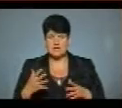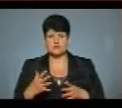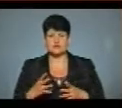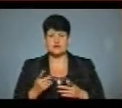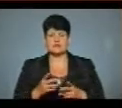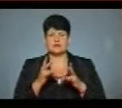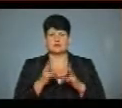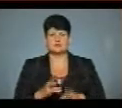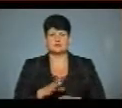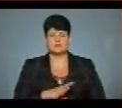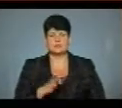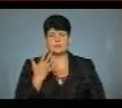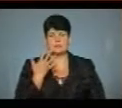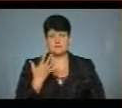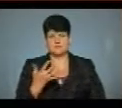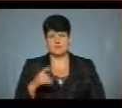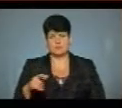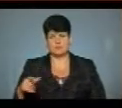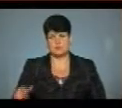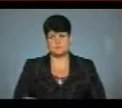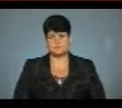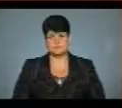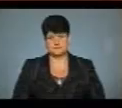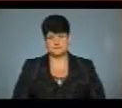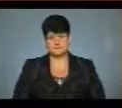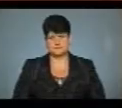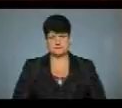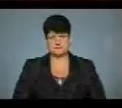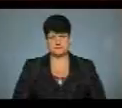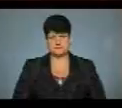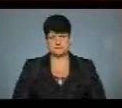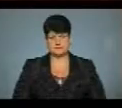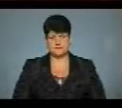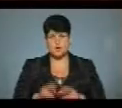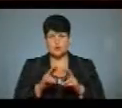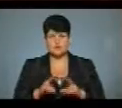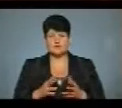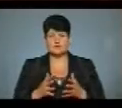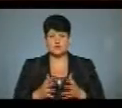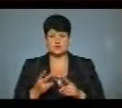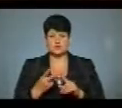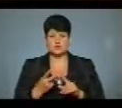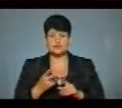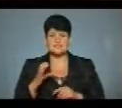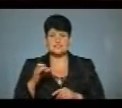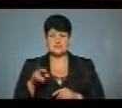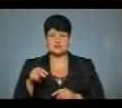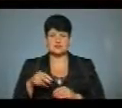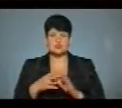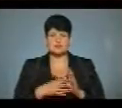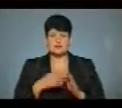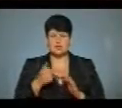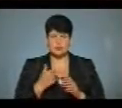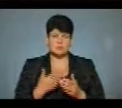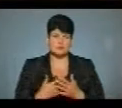повідомила прес-секретар прокурора області Леся Гурецька. Розслідування встановлено, що 2 січня 2019